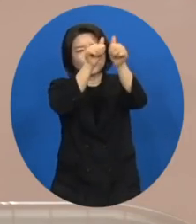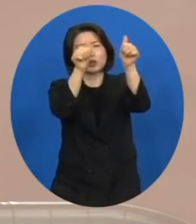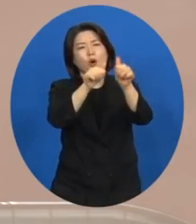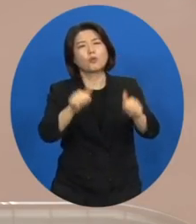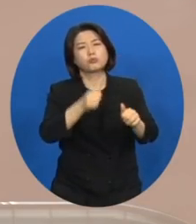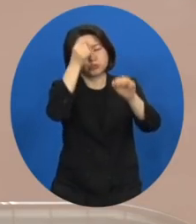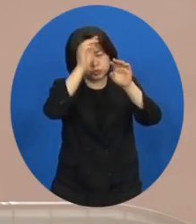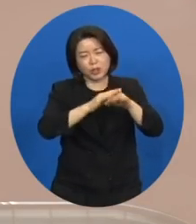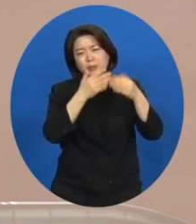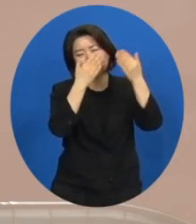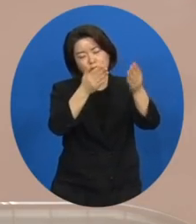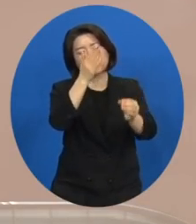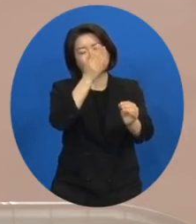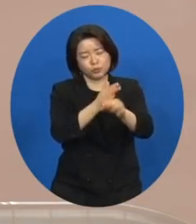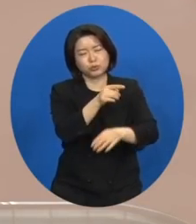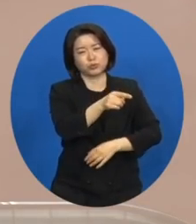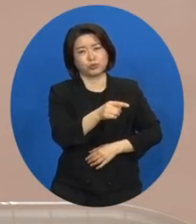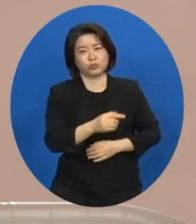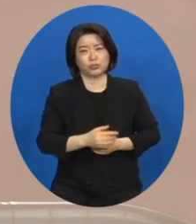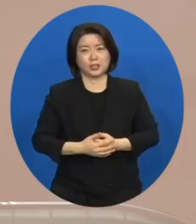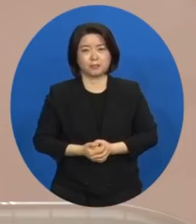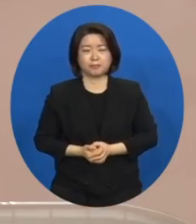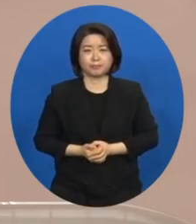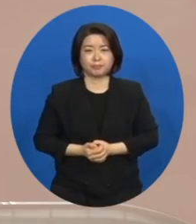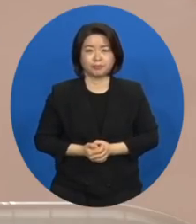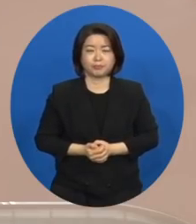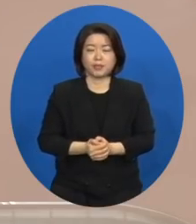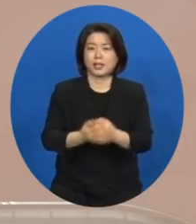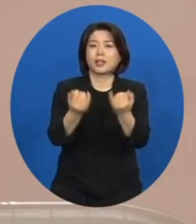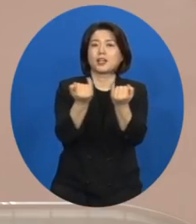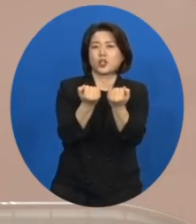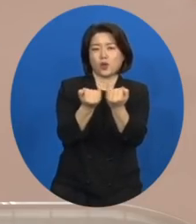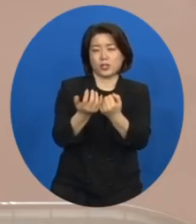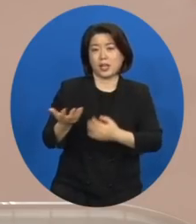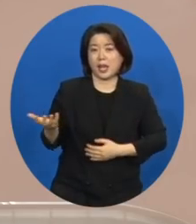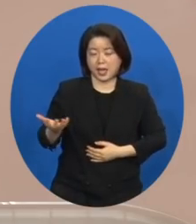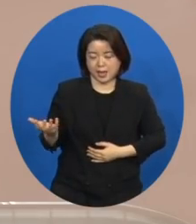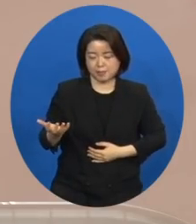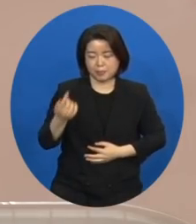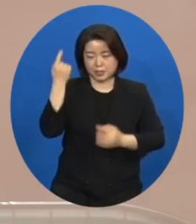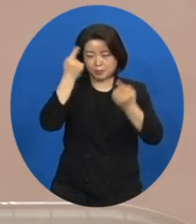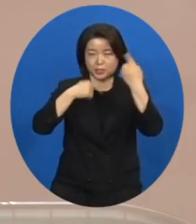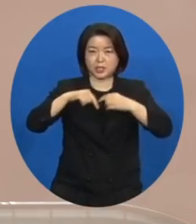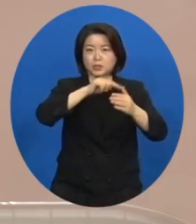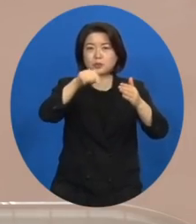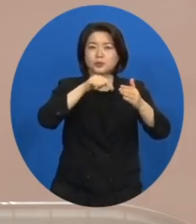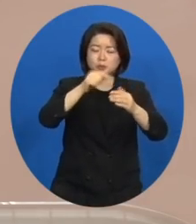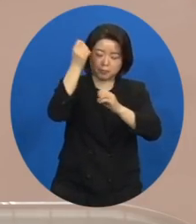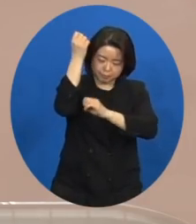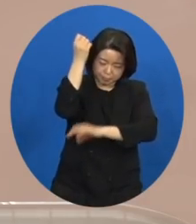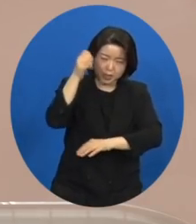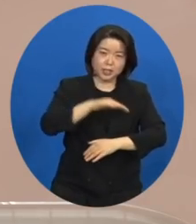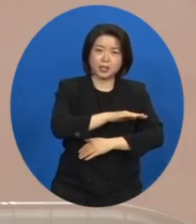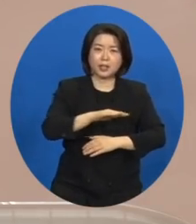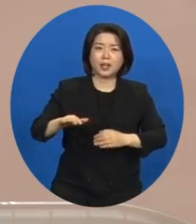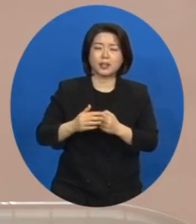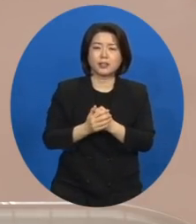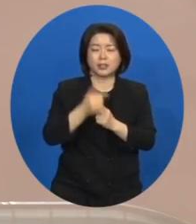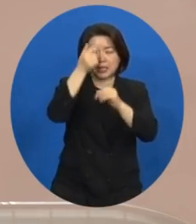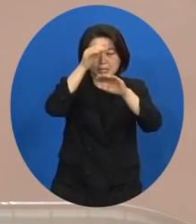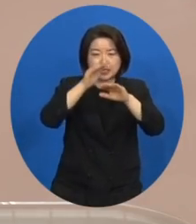거예요 이 여인의 아픔과 상처 에 밑바탕에는 예배 대상을 제대로 알지